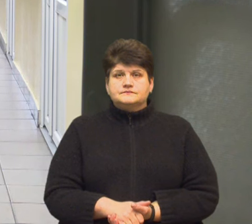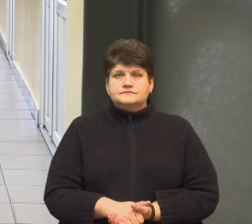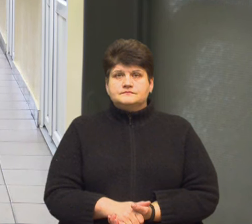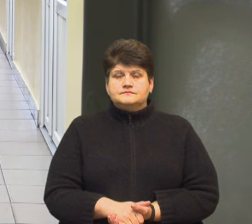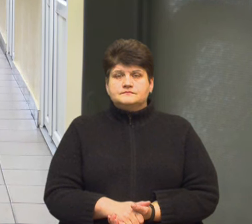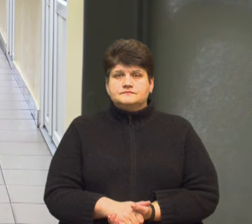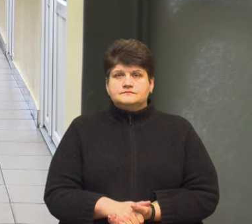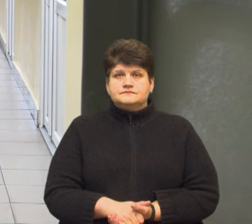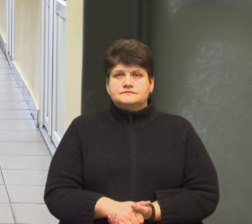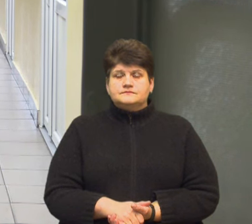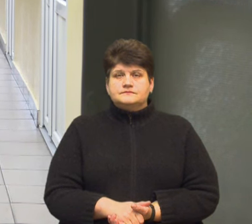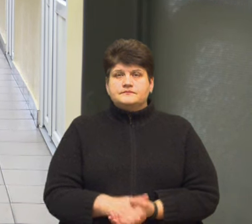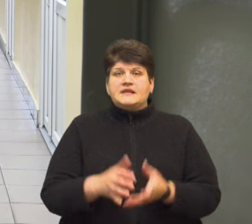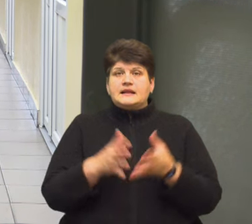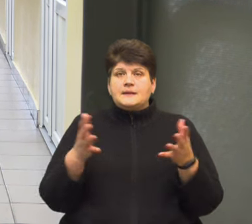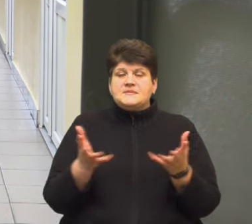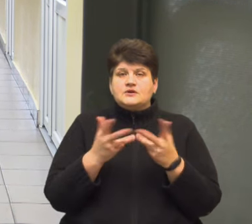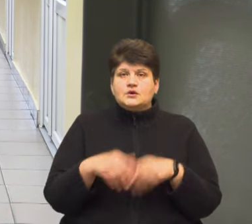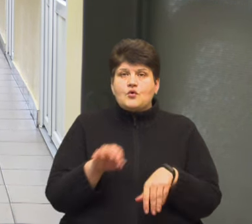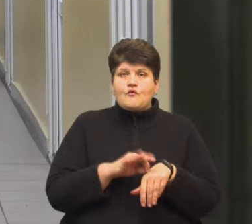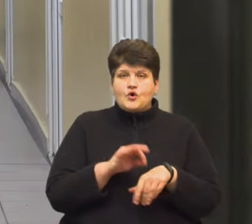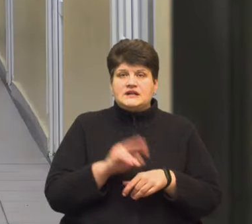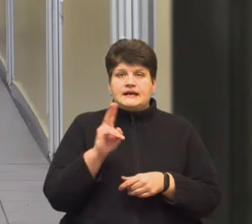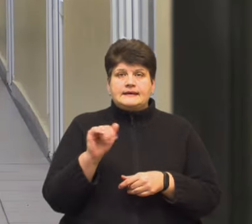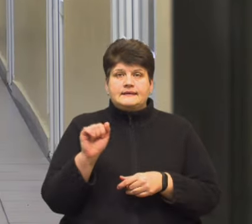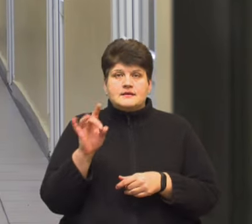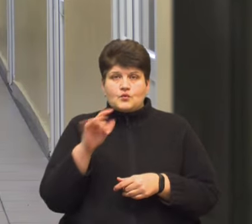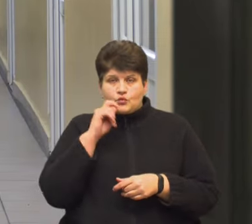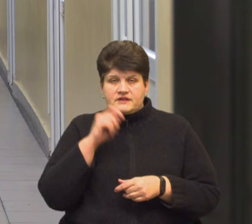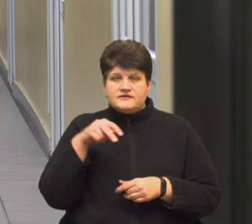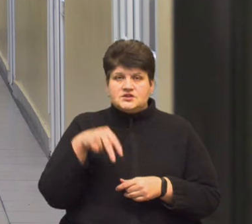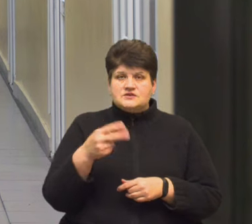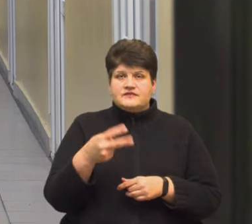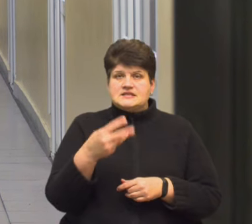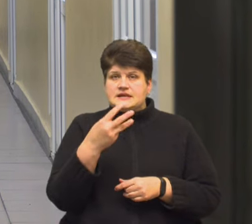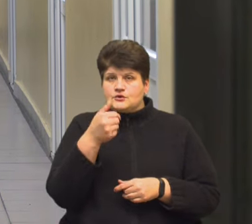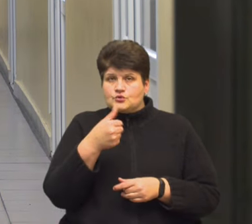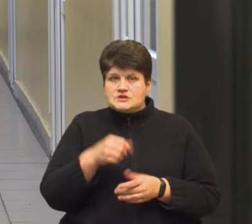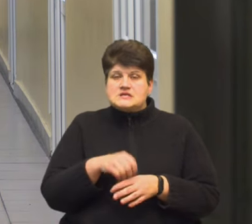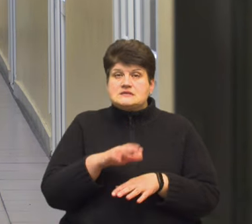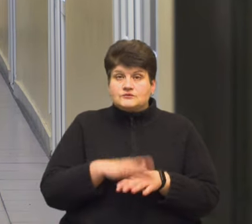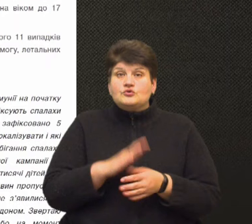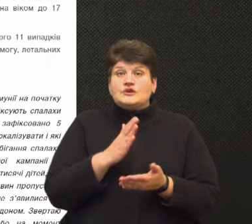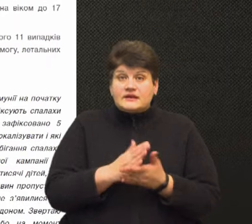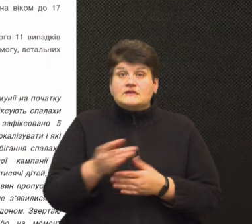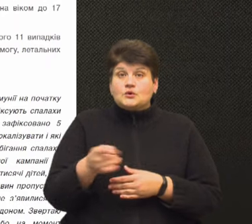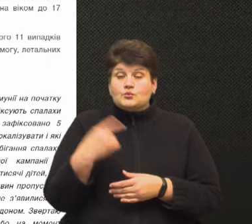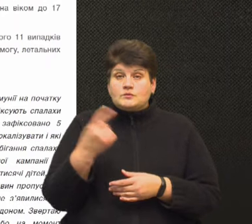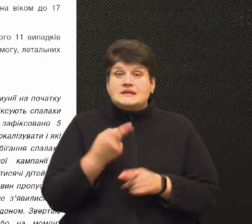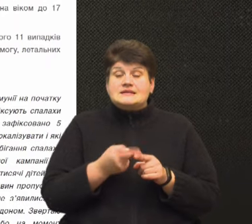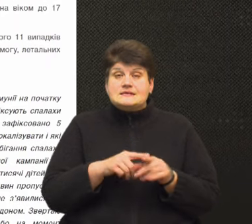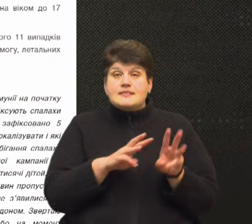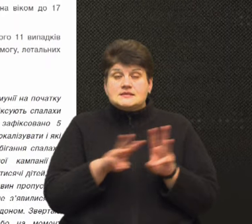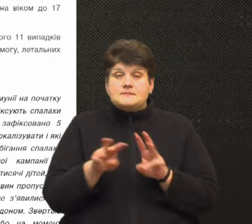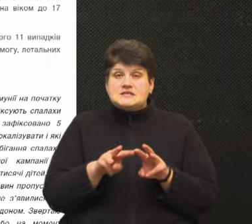Тернопіль найбільшу кількість хворих на кірву Україні у 2023 році зафіксували на Тернопільщині про це на сайті Міністерства